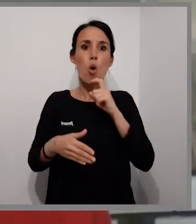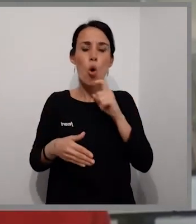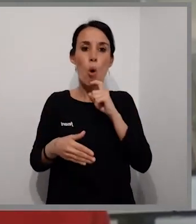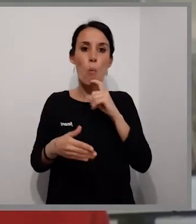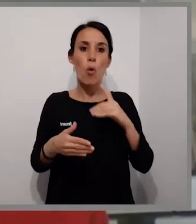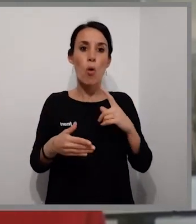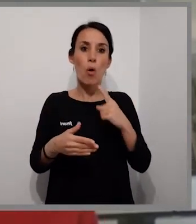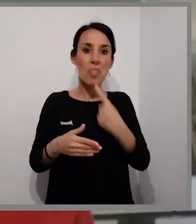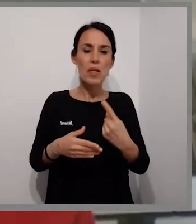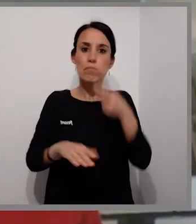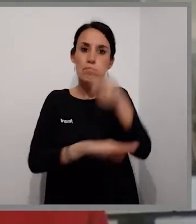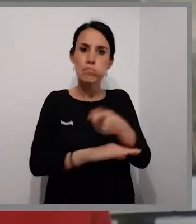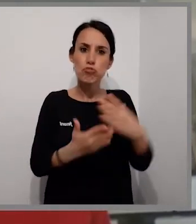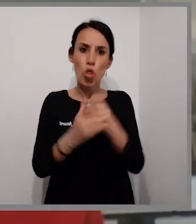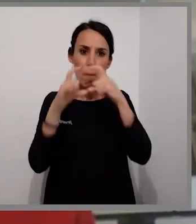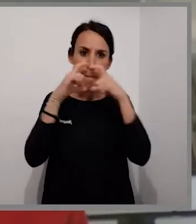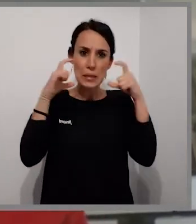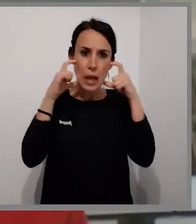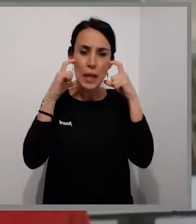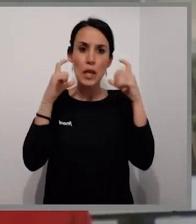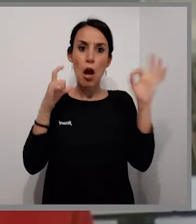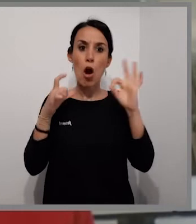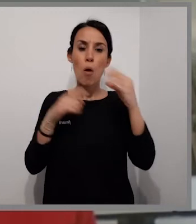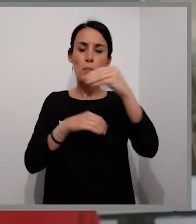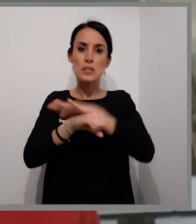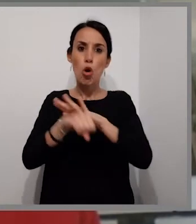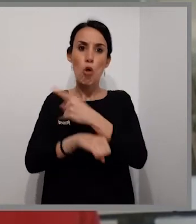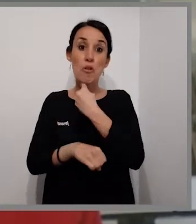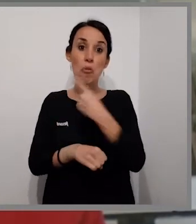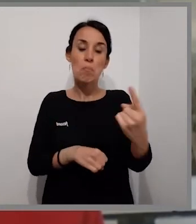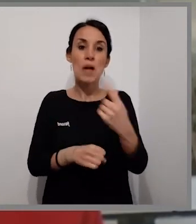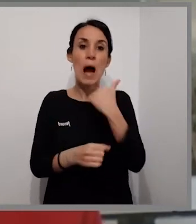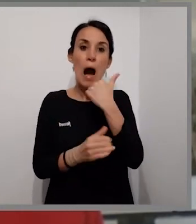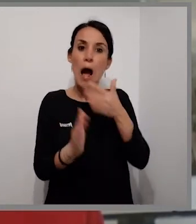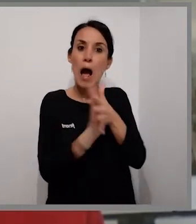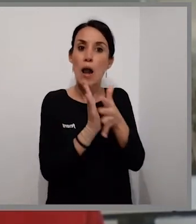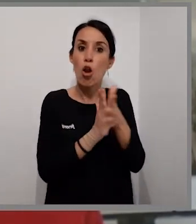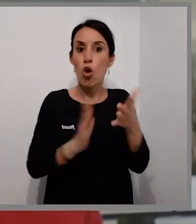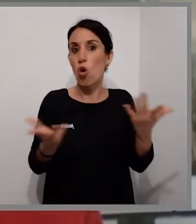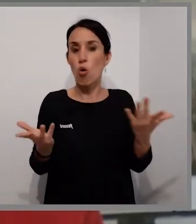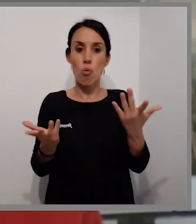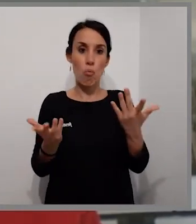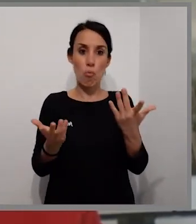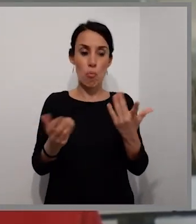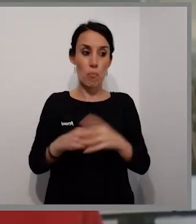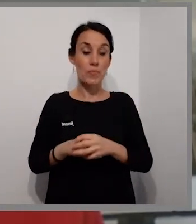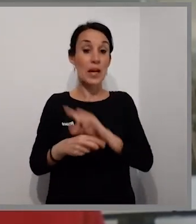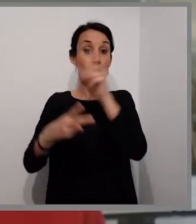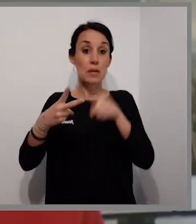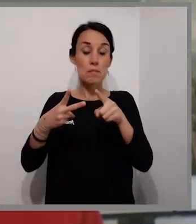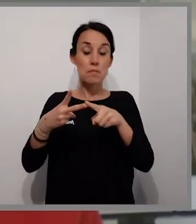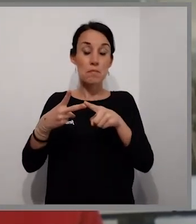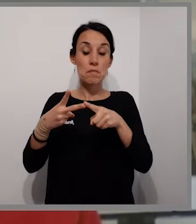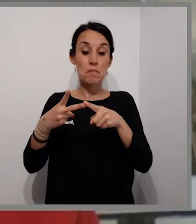de que tot el món hagi de dur mascaretes. No sé si el president del govern a vostès els ha avançat alguna